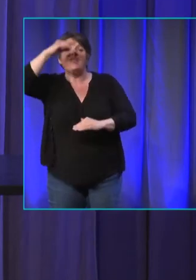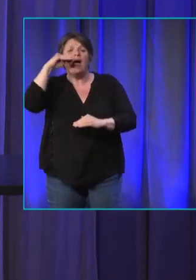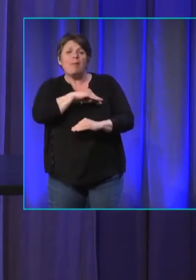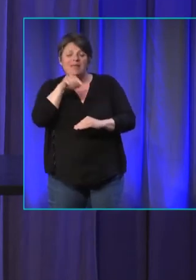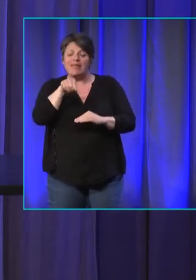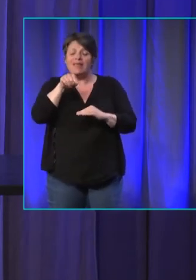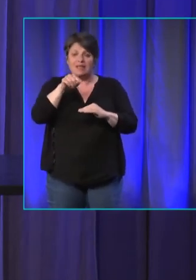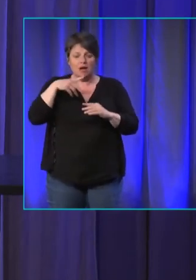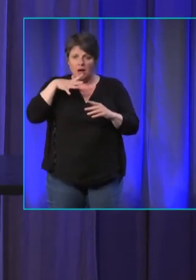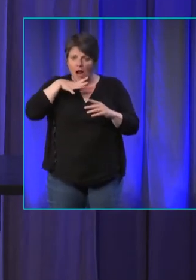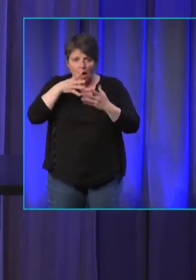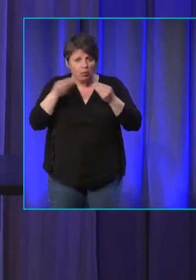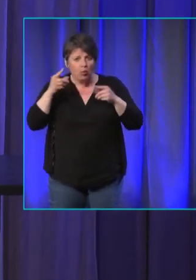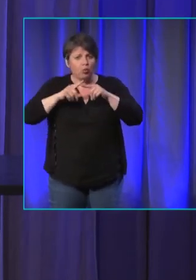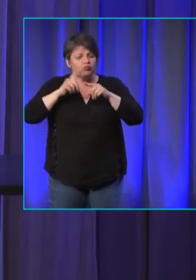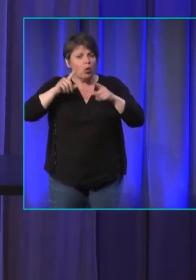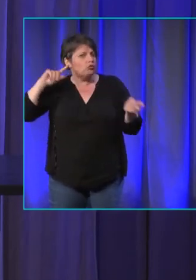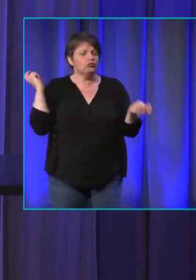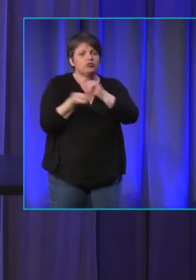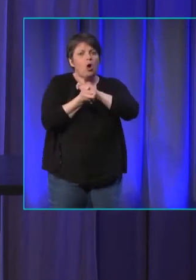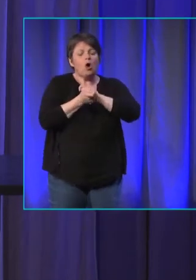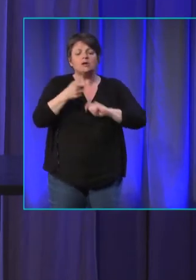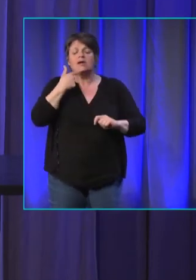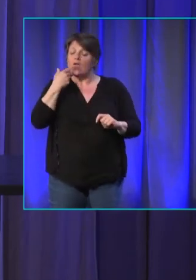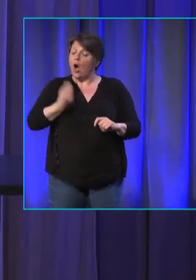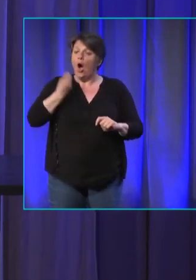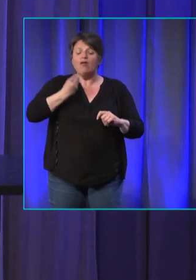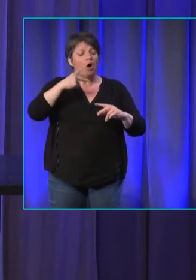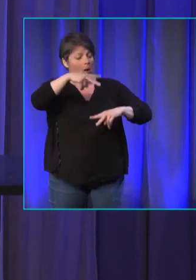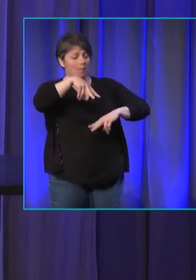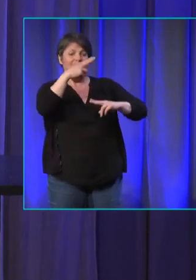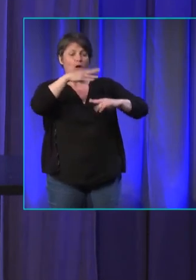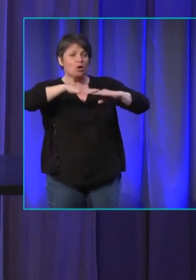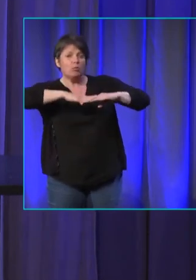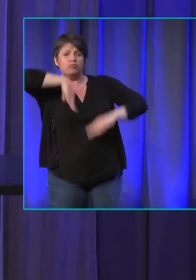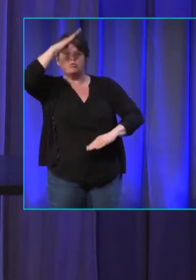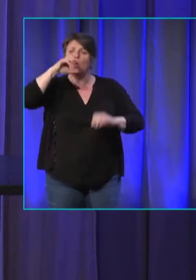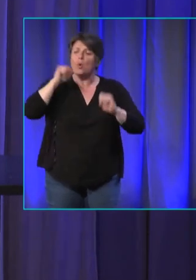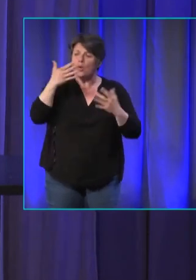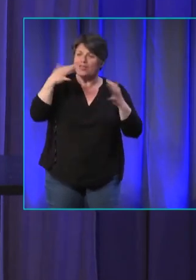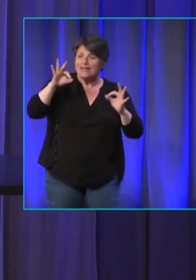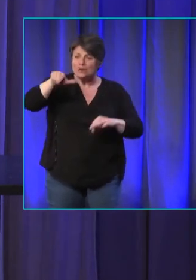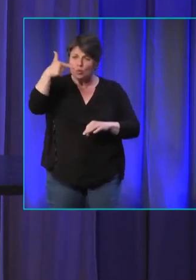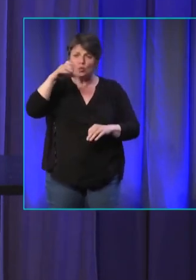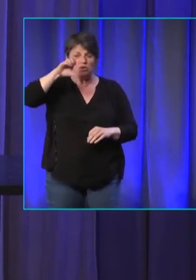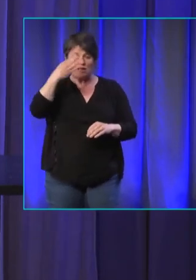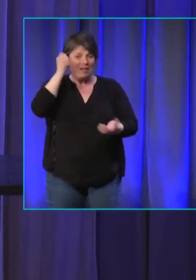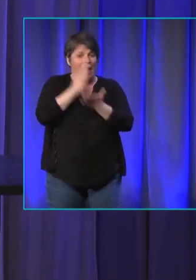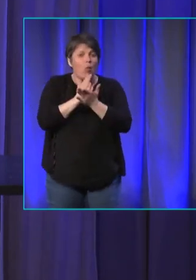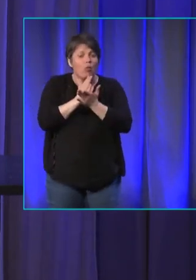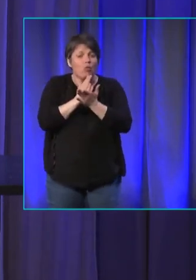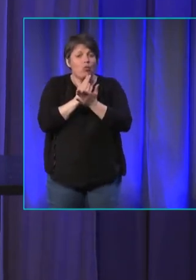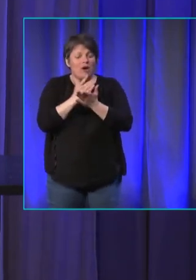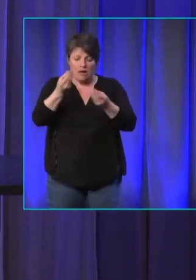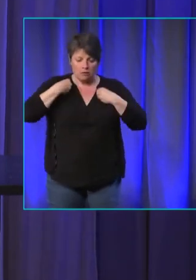parlait de coordination. L'enfant, lui, qui subit son pic de croissance rapide, il peut prendre 10-12 cm en très peu de temps. Donc, ça altère